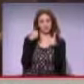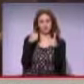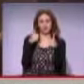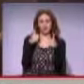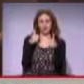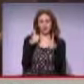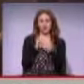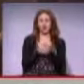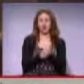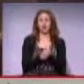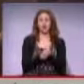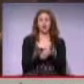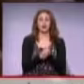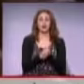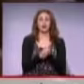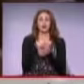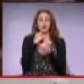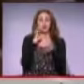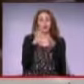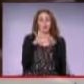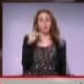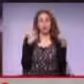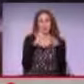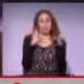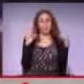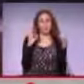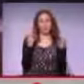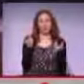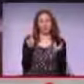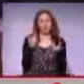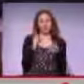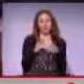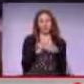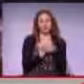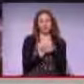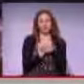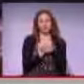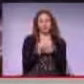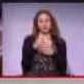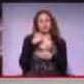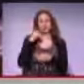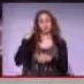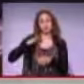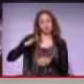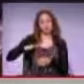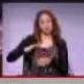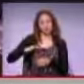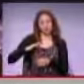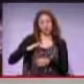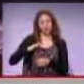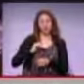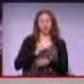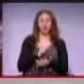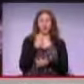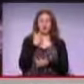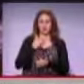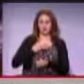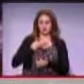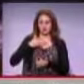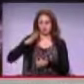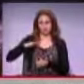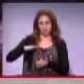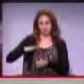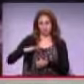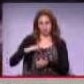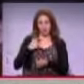النهارده. احكي لي بقى حكايتك ايه؟ يعني بدات من وانا صغير. كان لما جيت